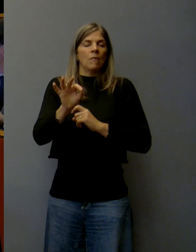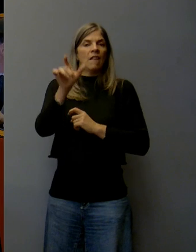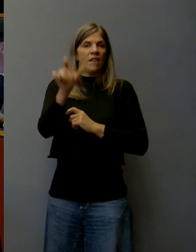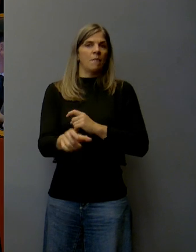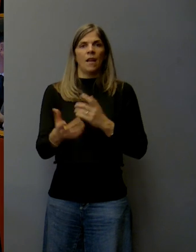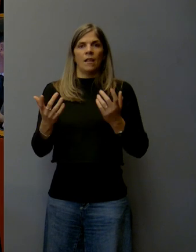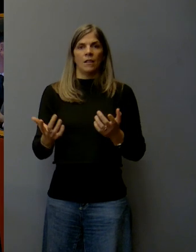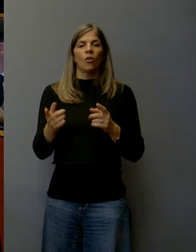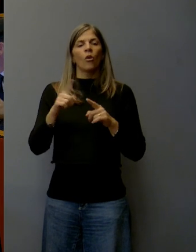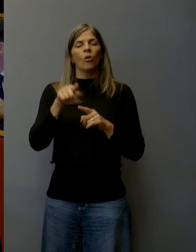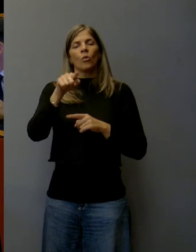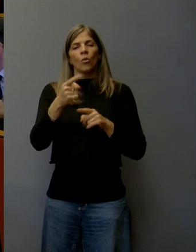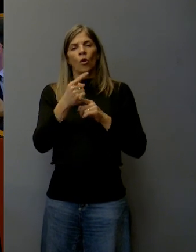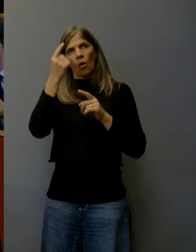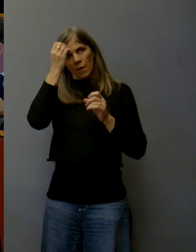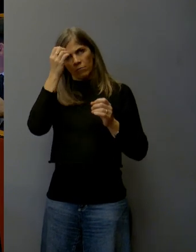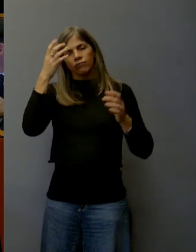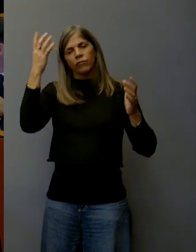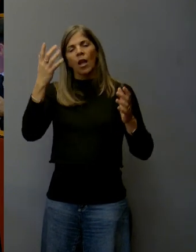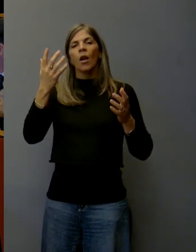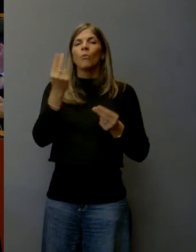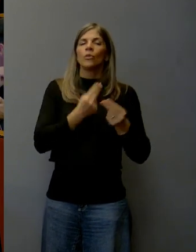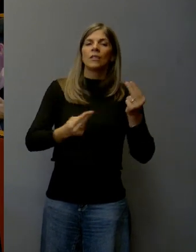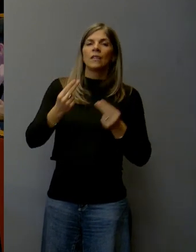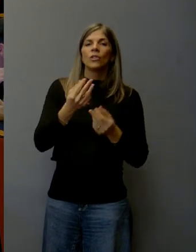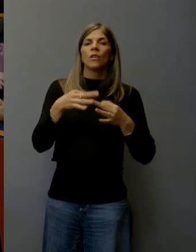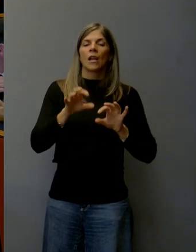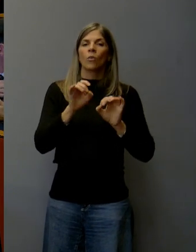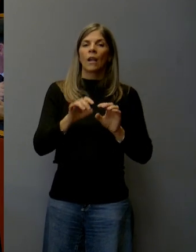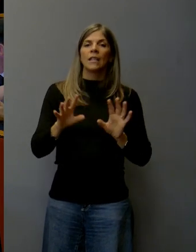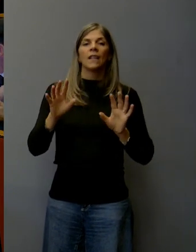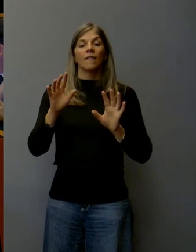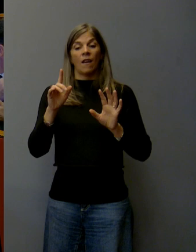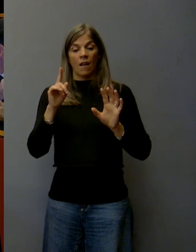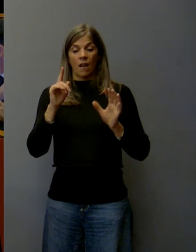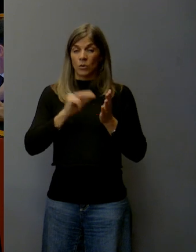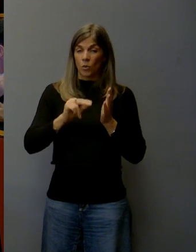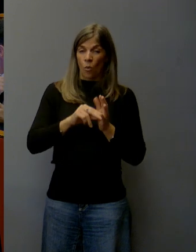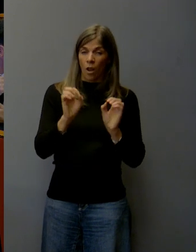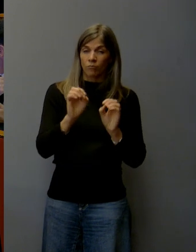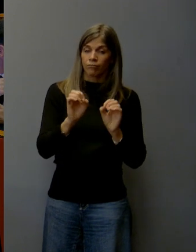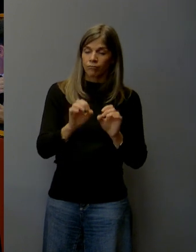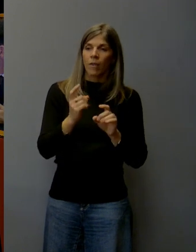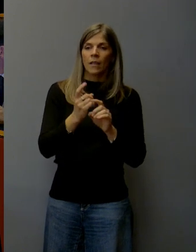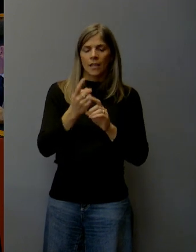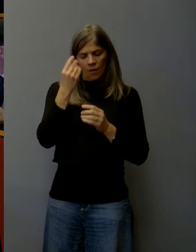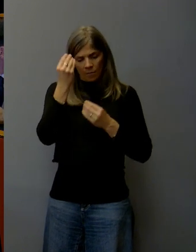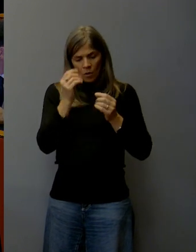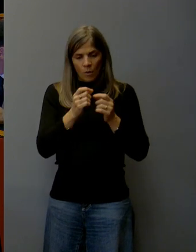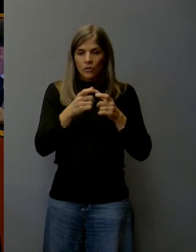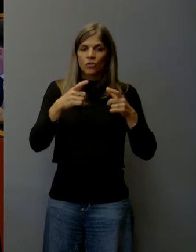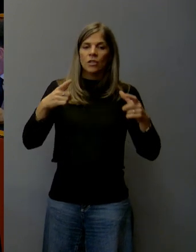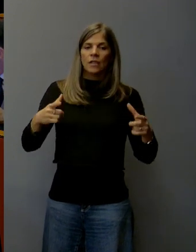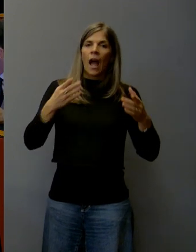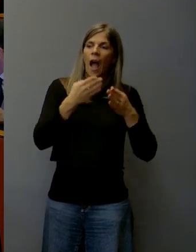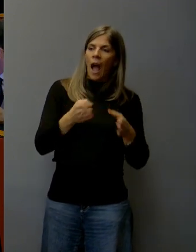di progettazione educativa e didattica che guardi ad una città che si apra al